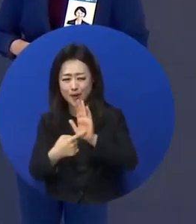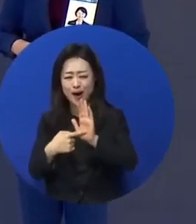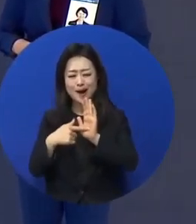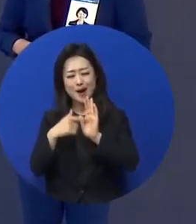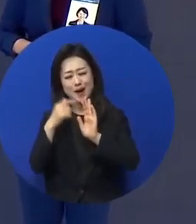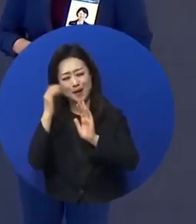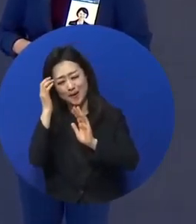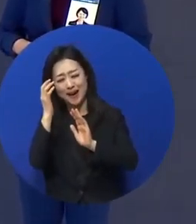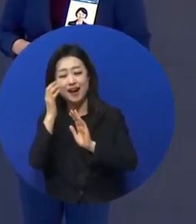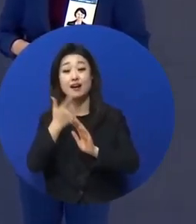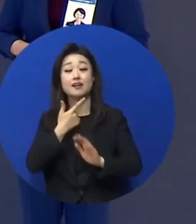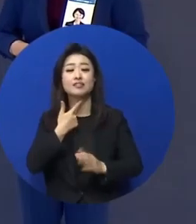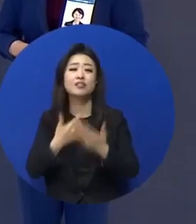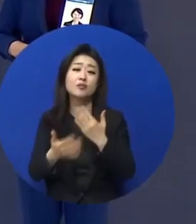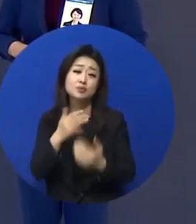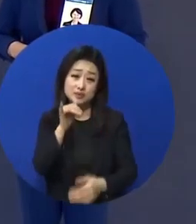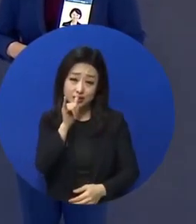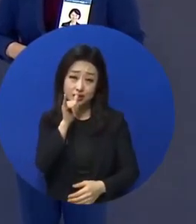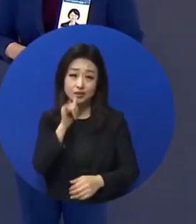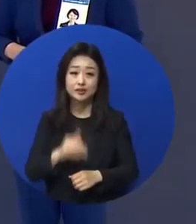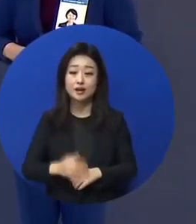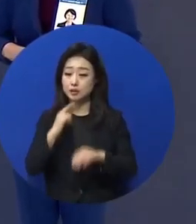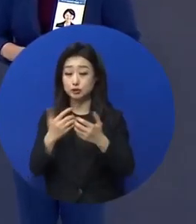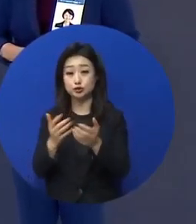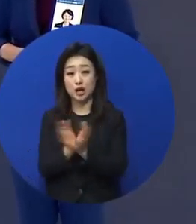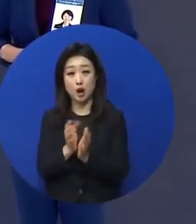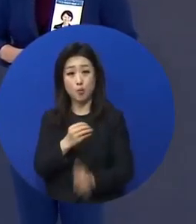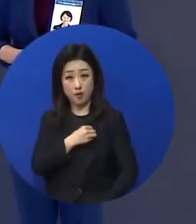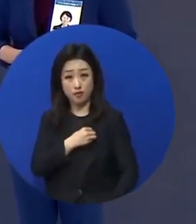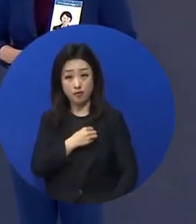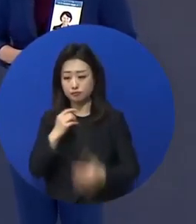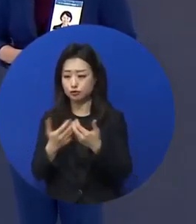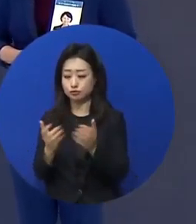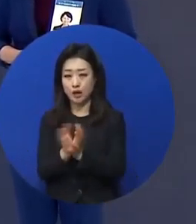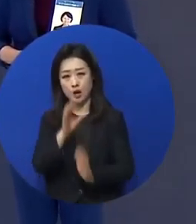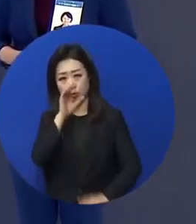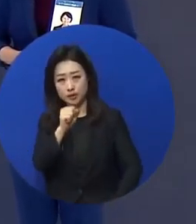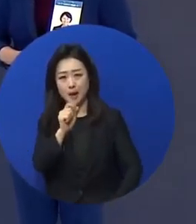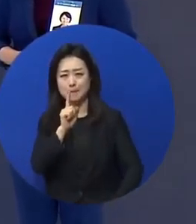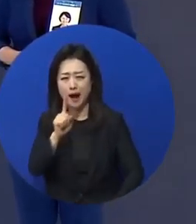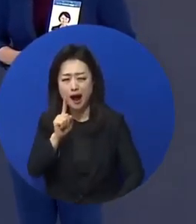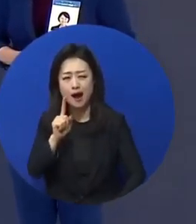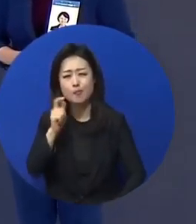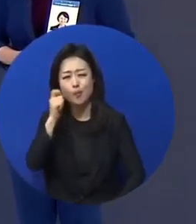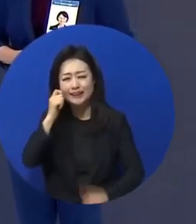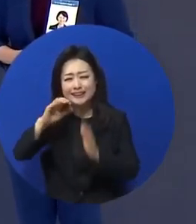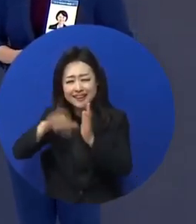우리 당원들은 민주당이 좋다, 민주당이 옳다 마음 놓고 말해보지도 못했습니다.